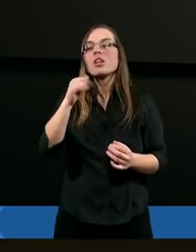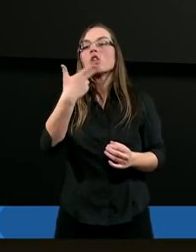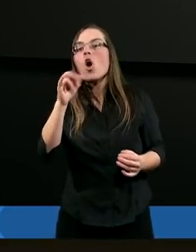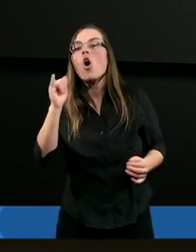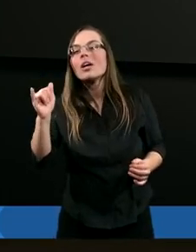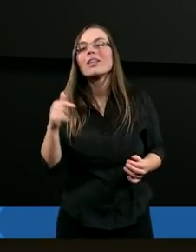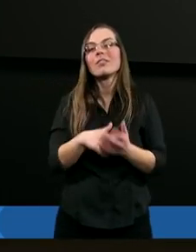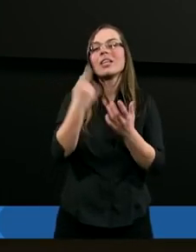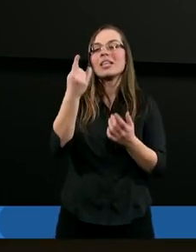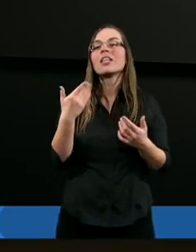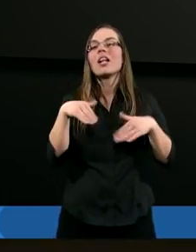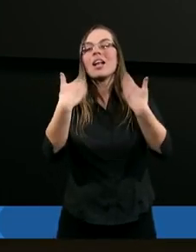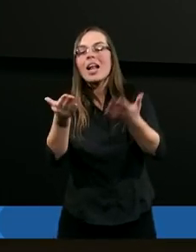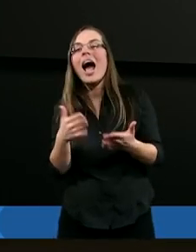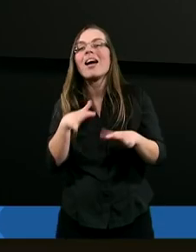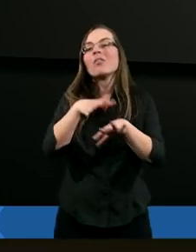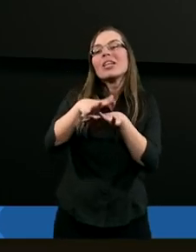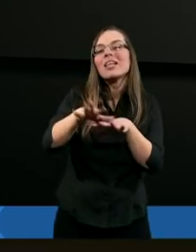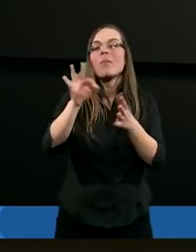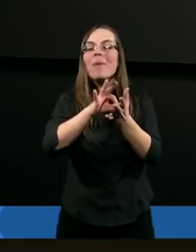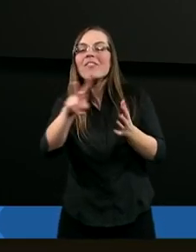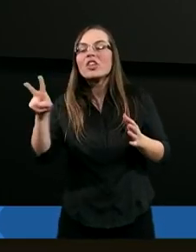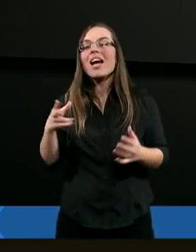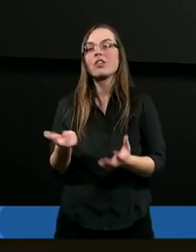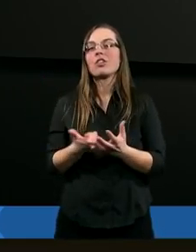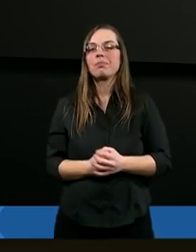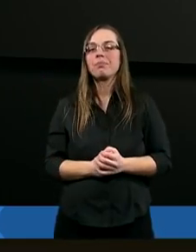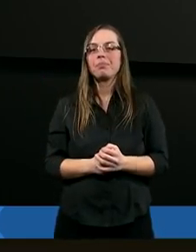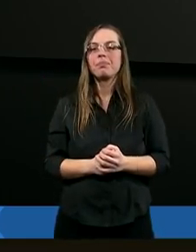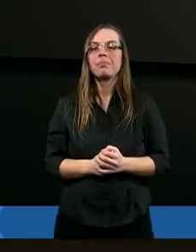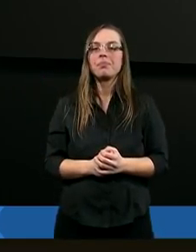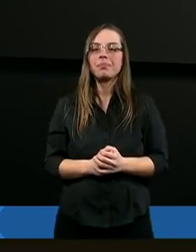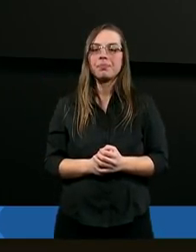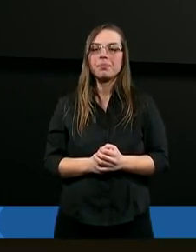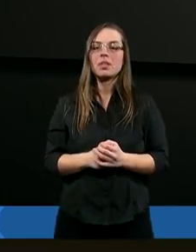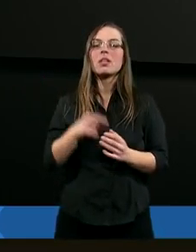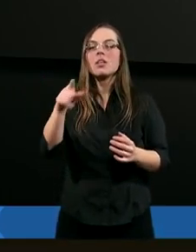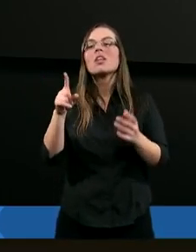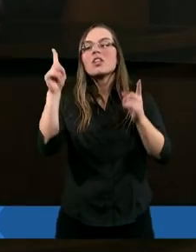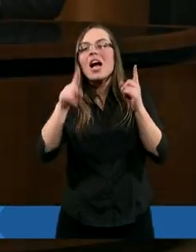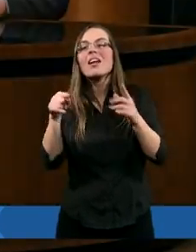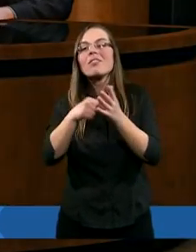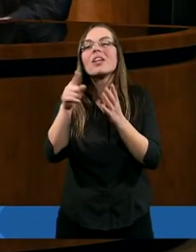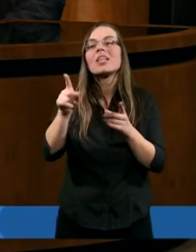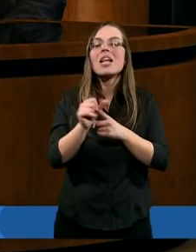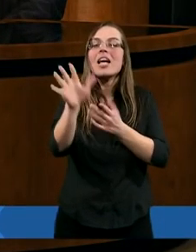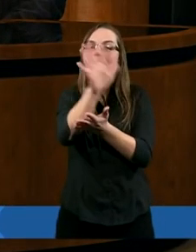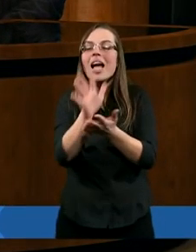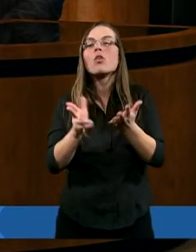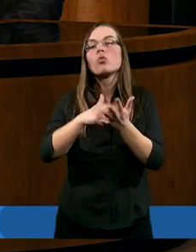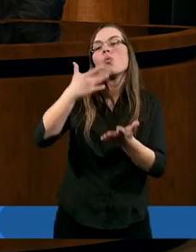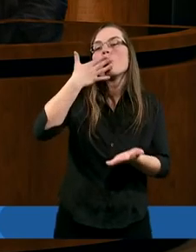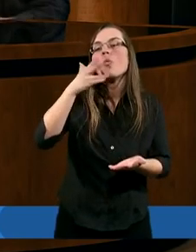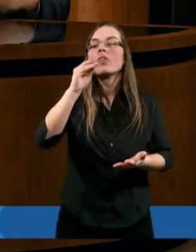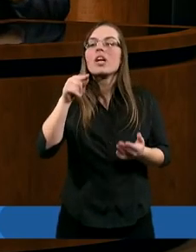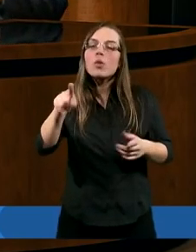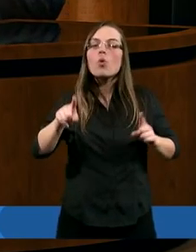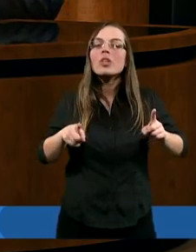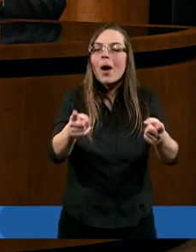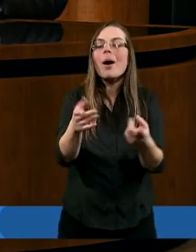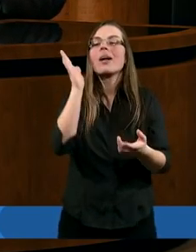no i na ile dają przystęp Duchowi Świętemu? Dla mnie pocieszający jest ten tekst, który mówi,